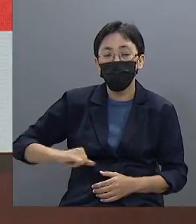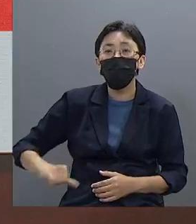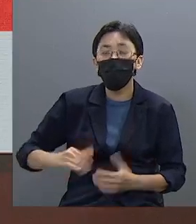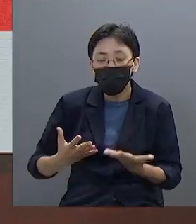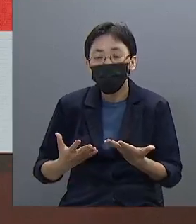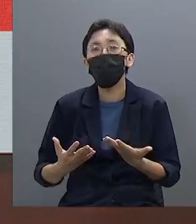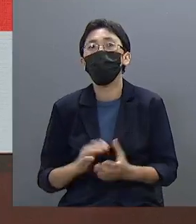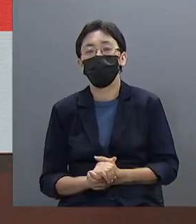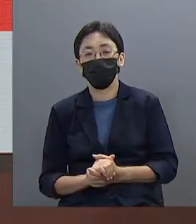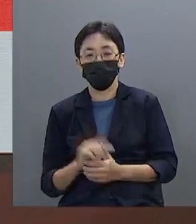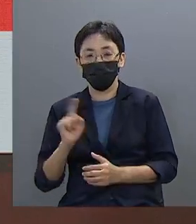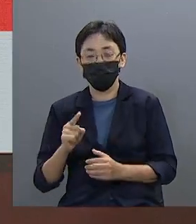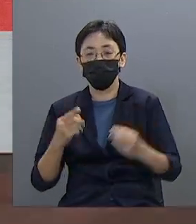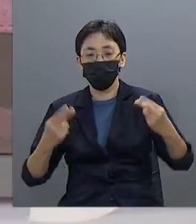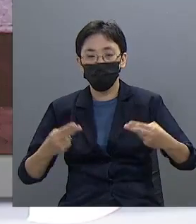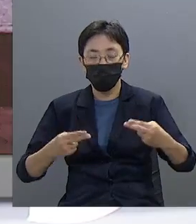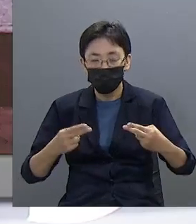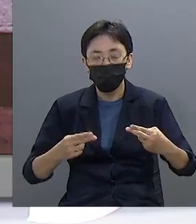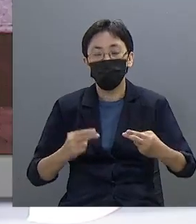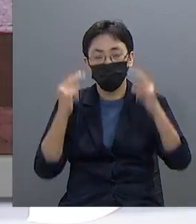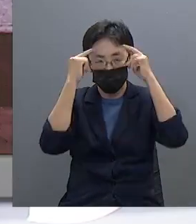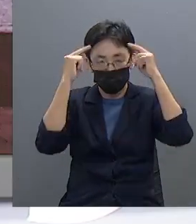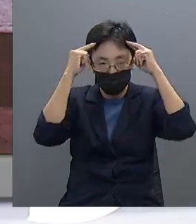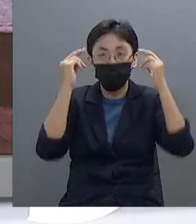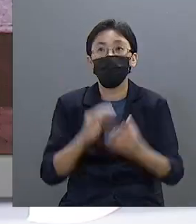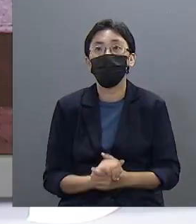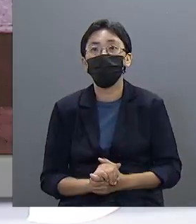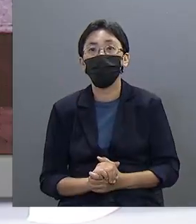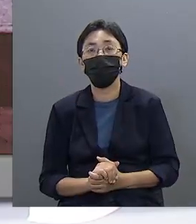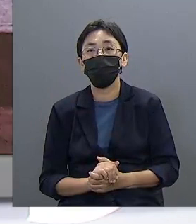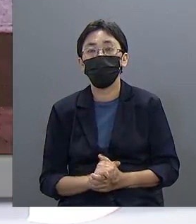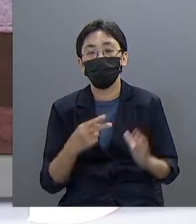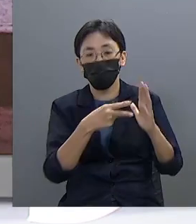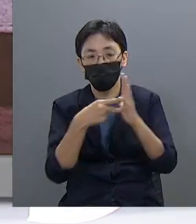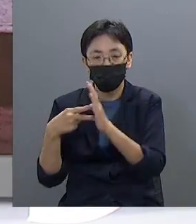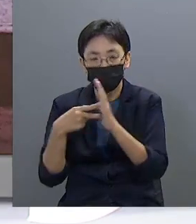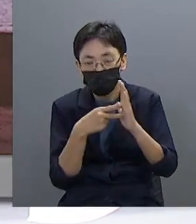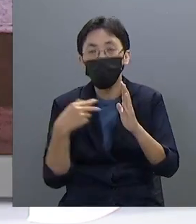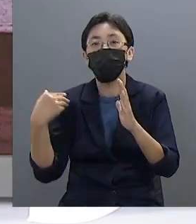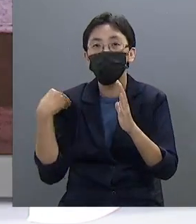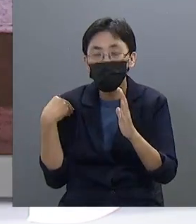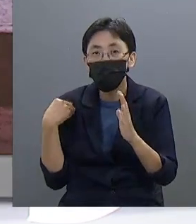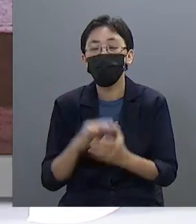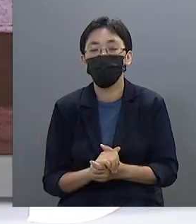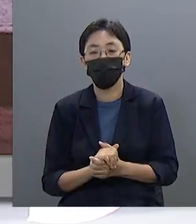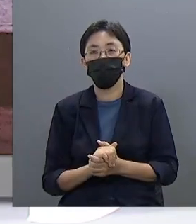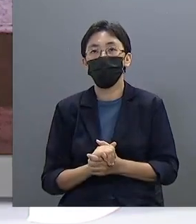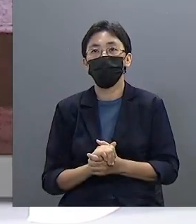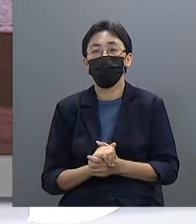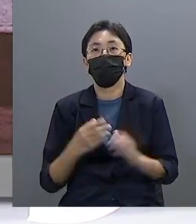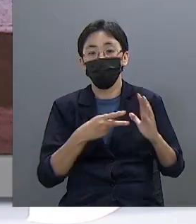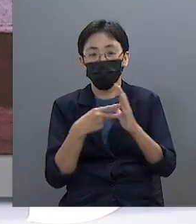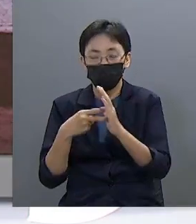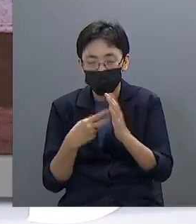ดิอาระเบียให้การสนับสนุนค่ะนอกจากนี้ยังส่งไปซีเรียด้วยนะคะทั้งให้กองทัพของบาชาร์อัลอาซาดแล้วก็ใช้โจ